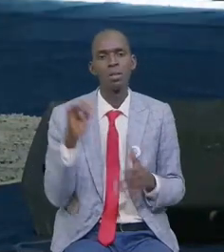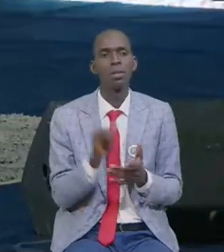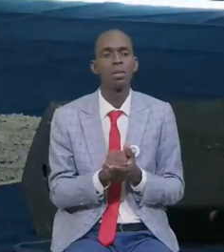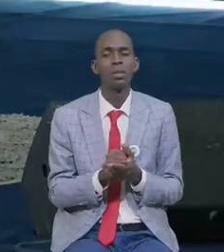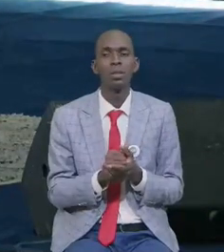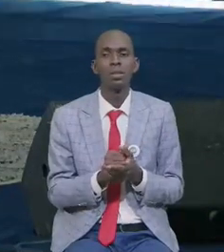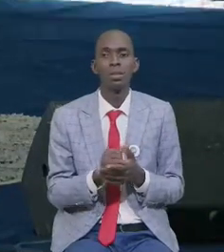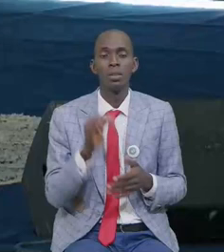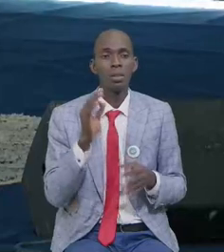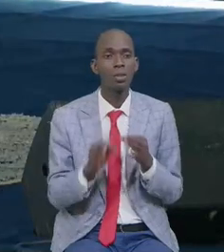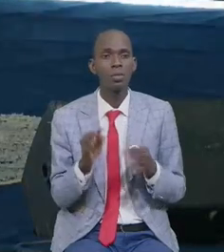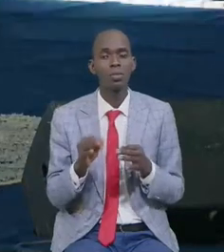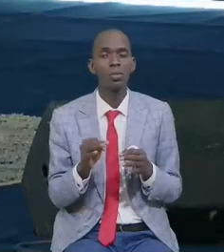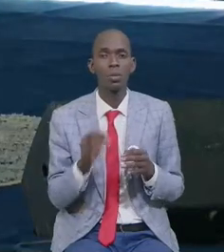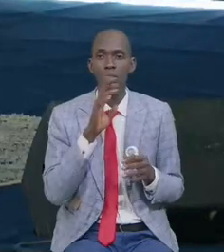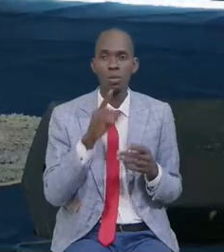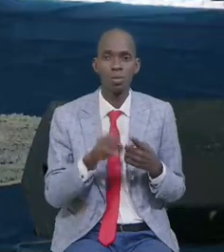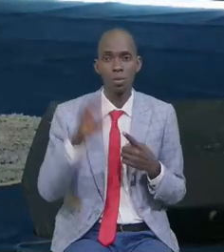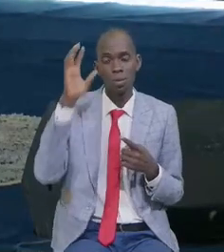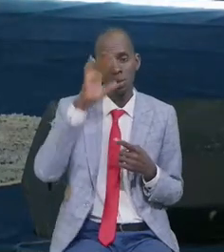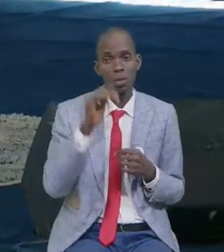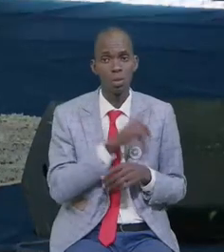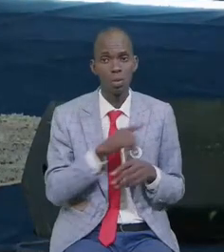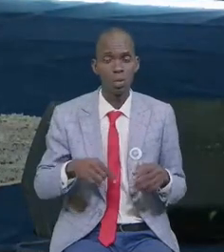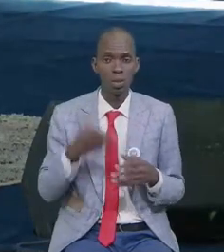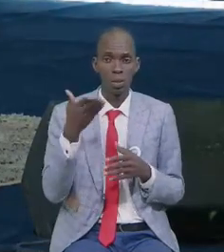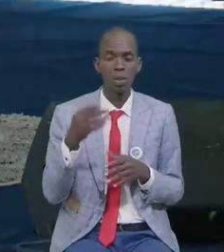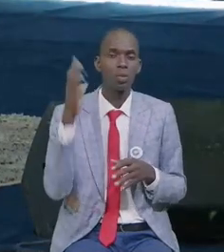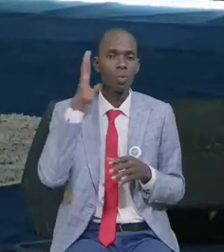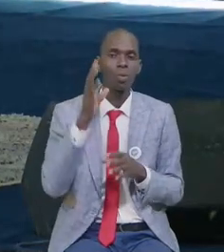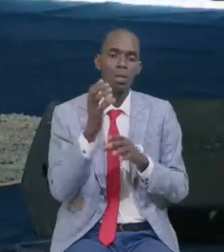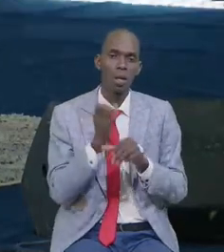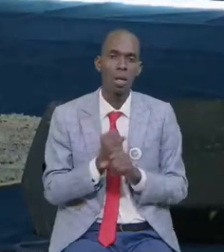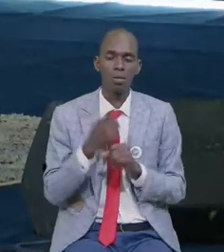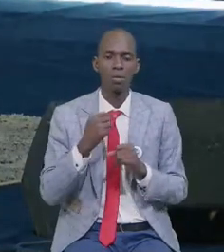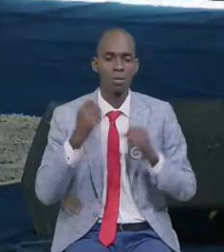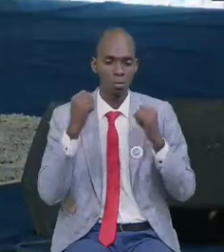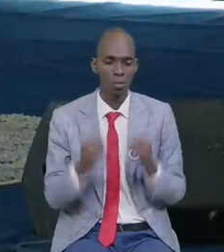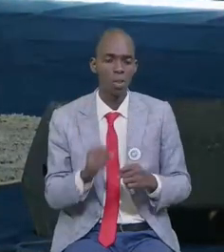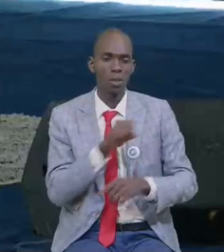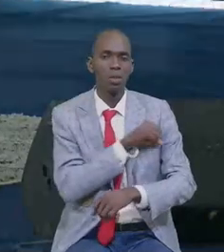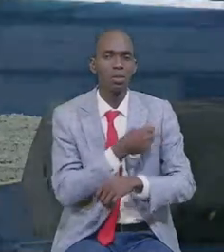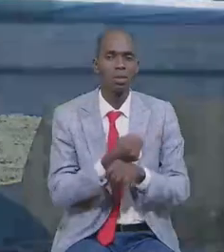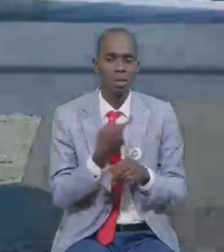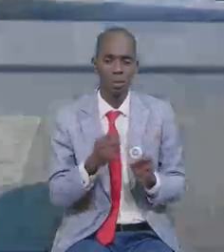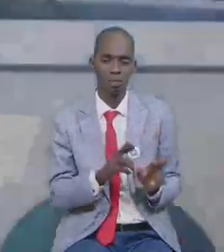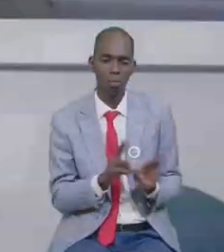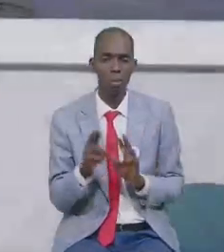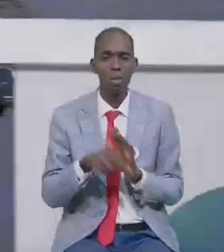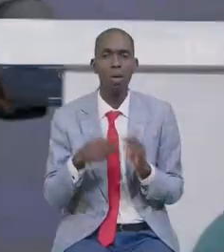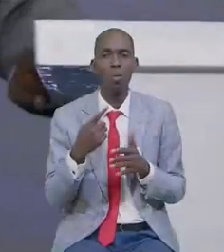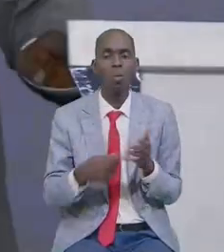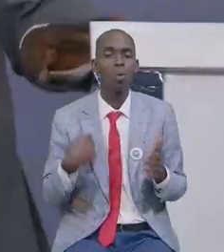Quand nous cherchons le Seigneur, nous aurons la puissance, nous aurons la préparation. Et ce que nous pourrions